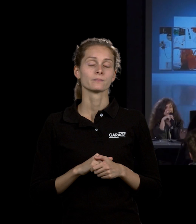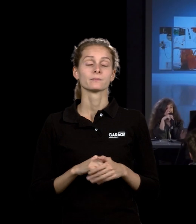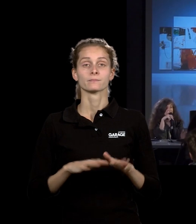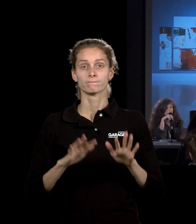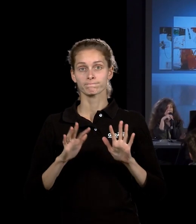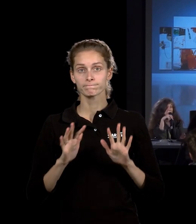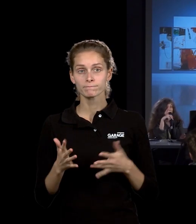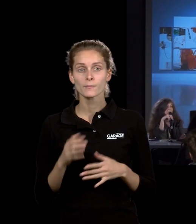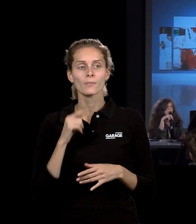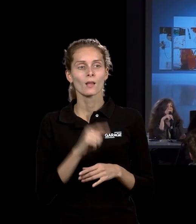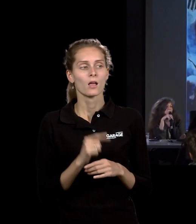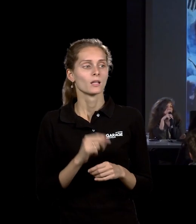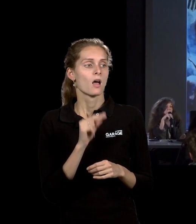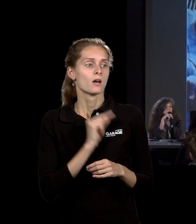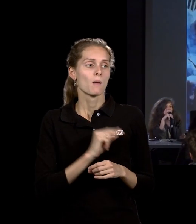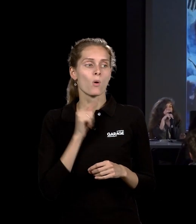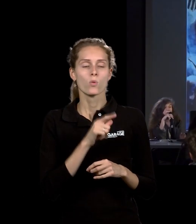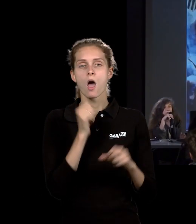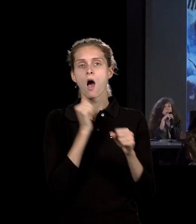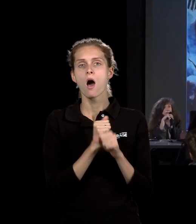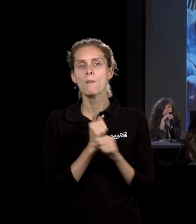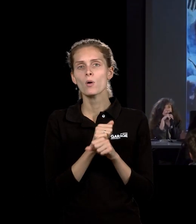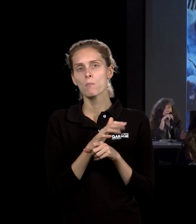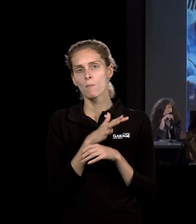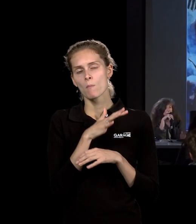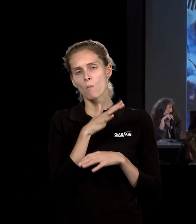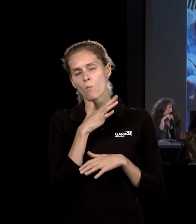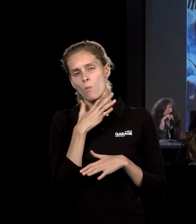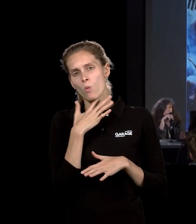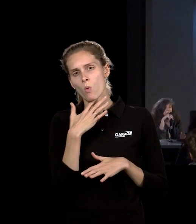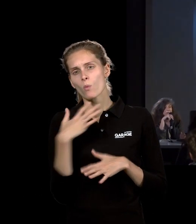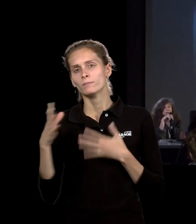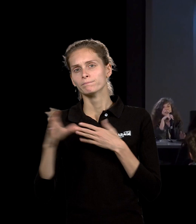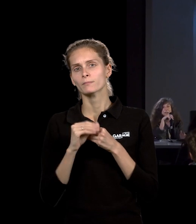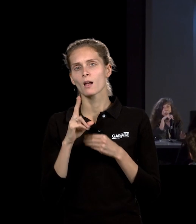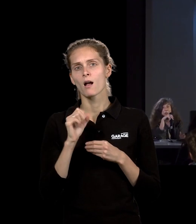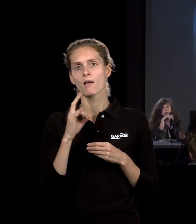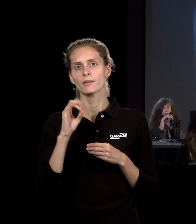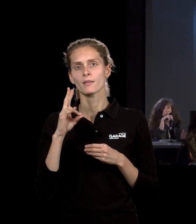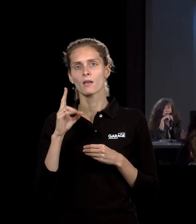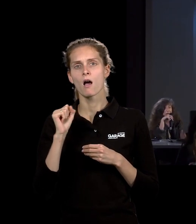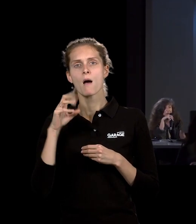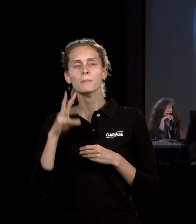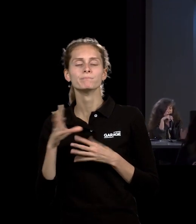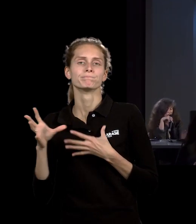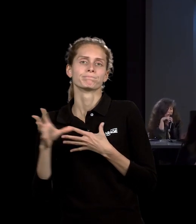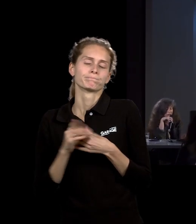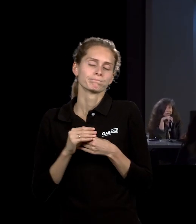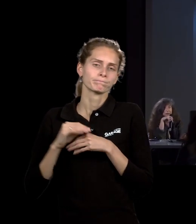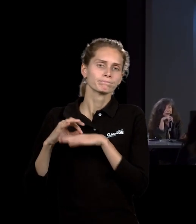Вот с этой работой он работает со мной, постоянно работает с Каннингамом и ездит с ним, участвует,